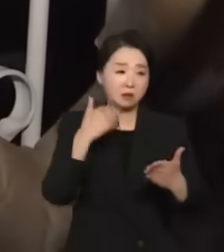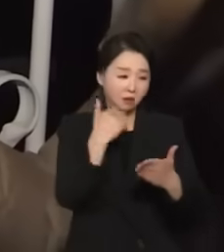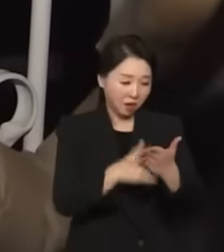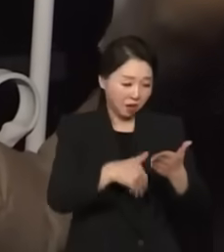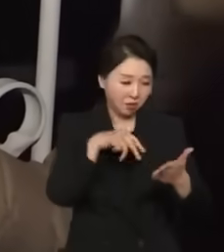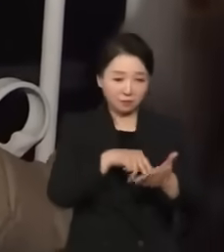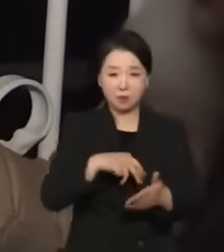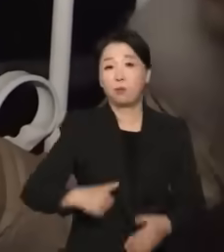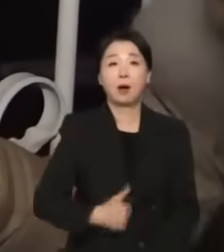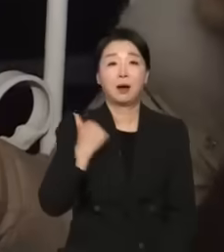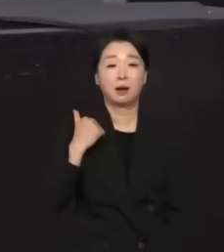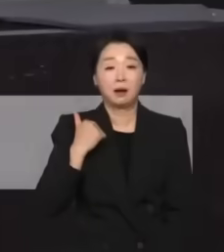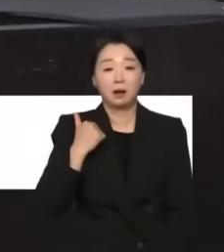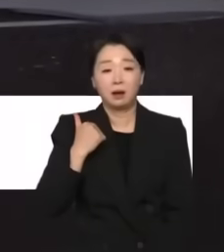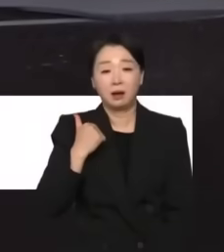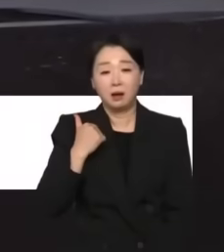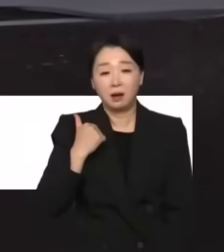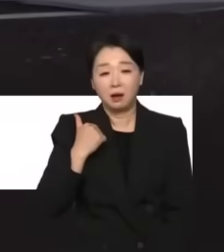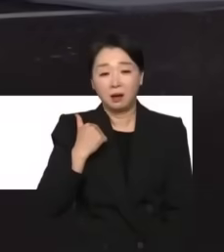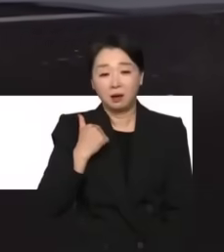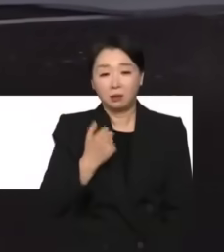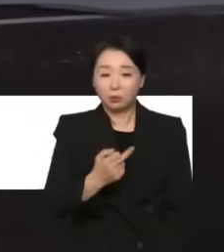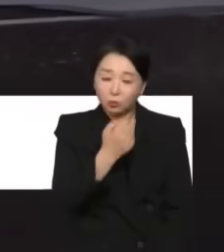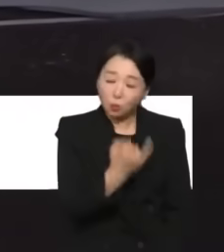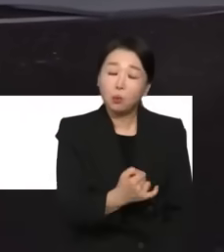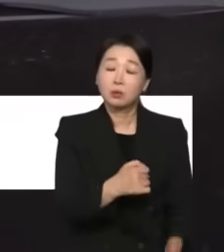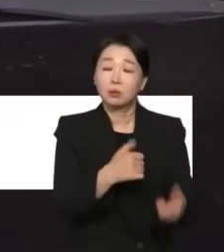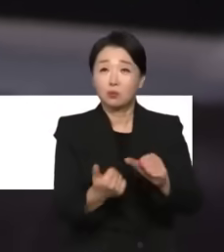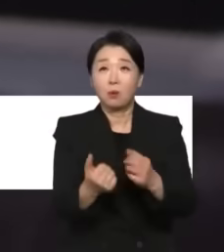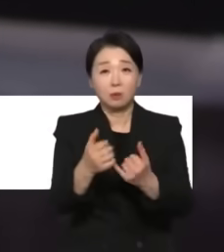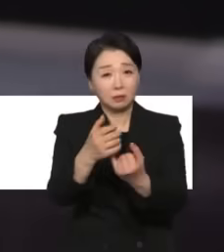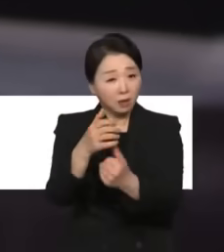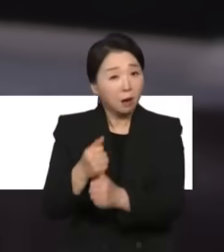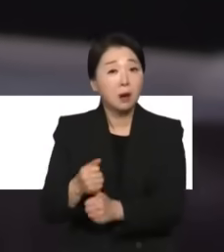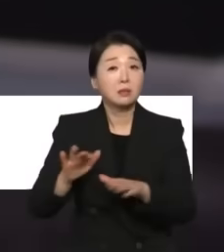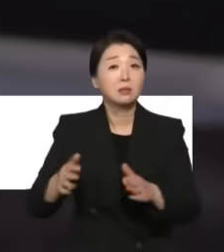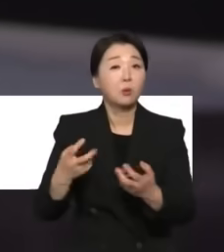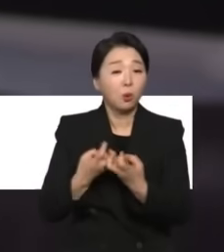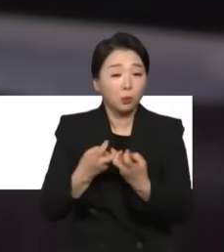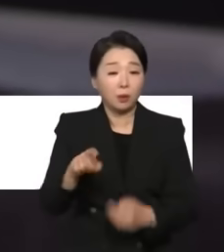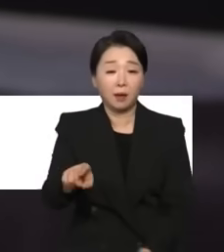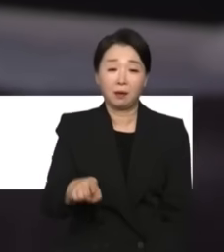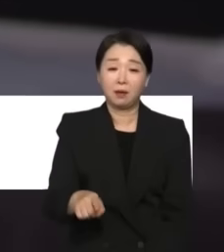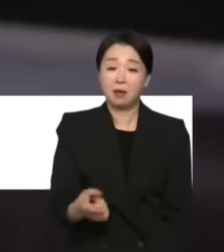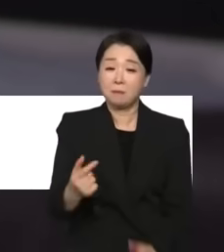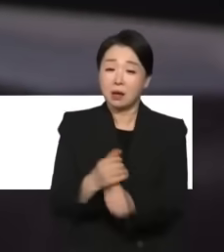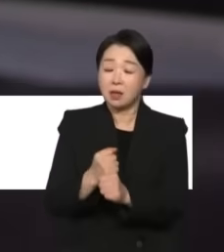터뜨렸습니다. 범죄가 죽었다니까 빚도 어떻게 할 거예요?